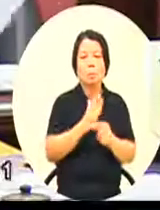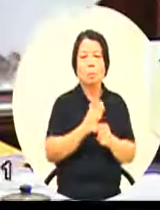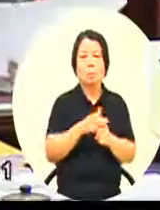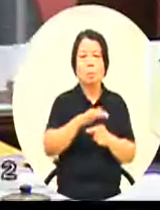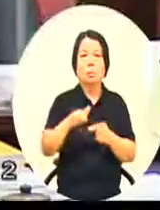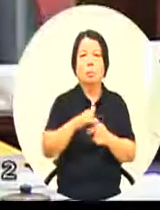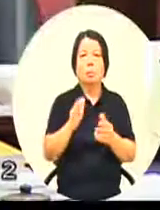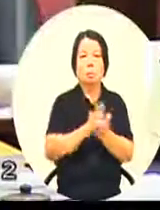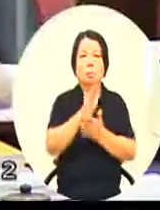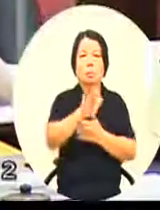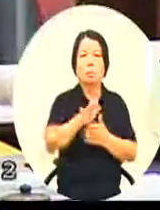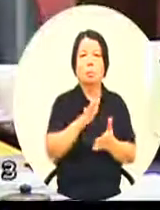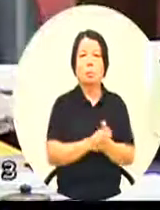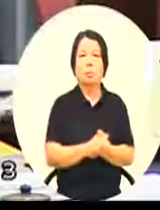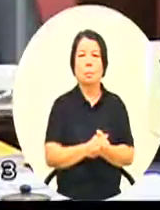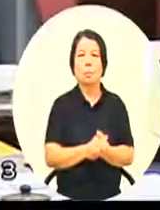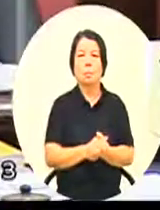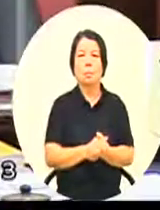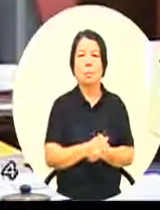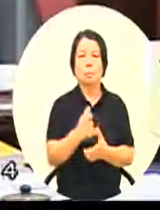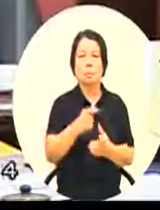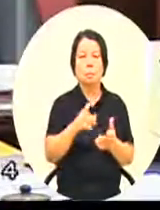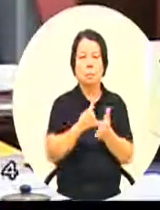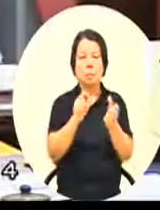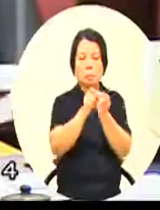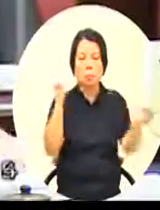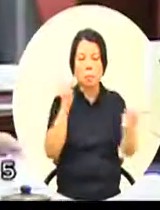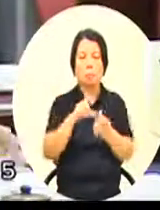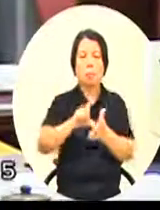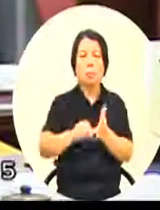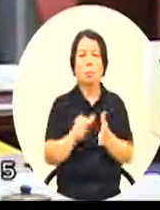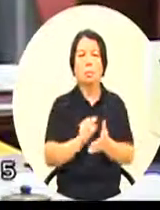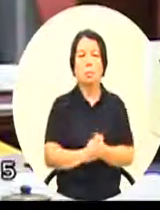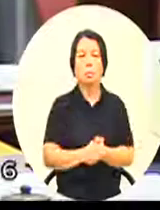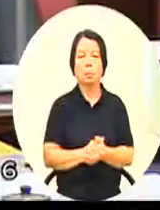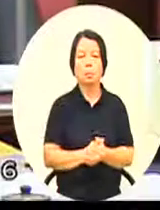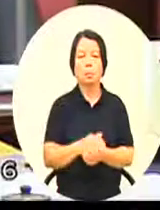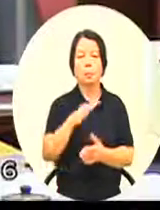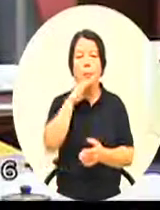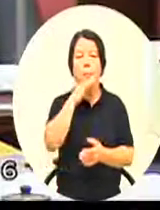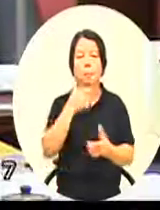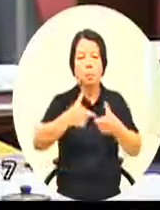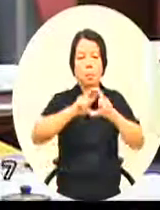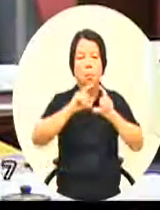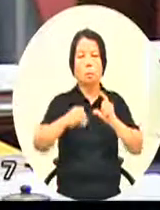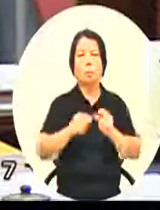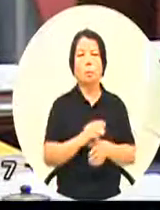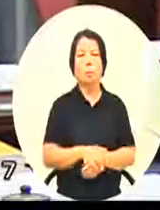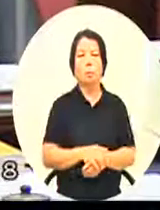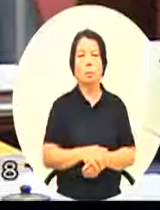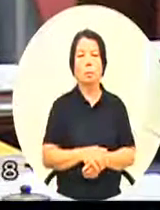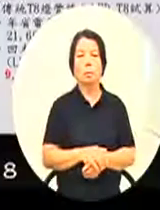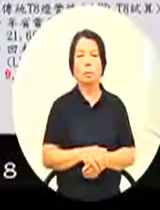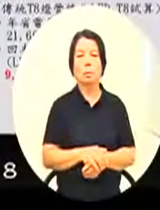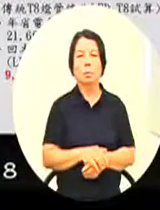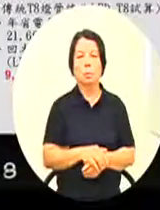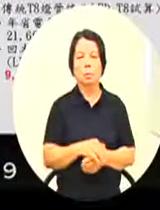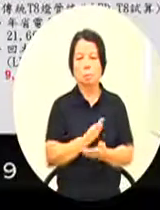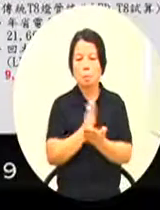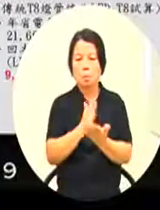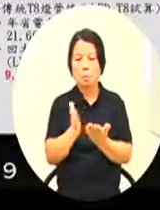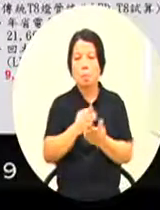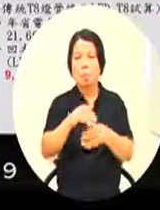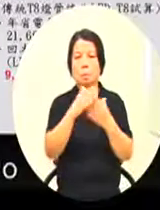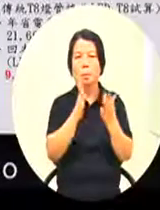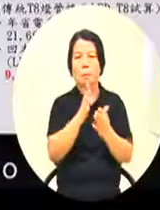跟未来的这个有长期的这个时间，待会再给我看一下。我们这边大概快速的浏览过哈，对于它的